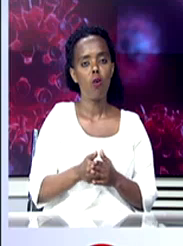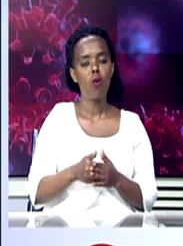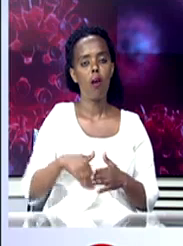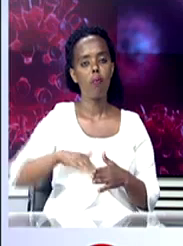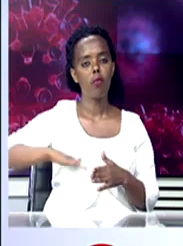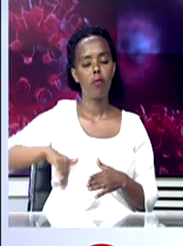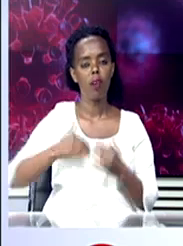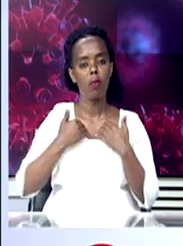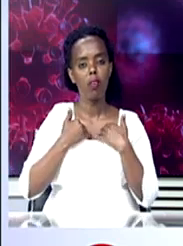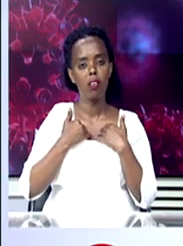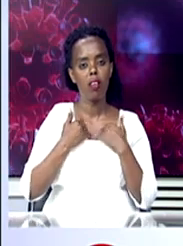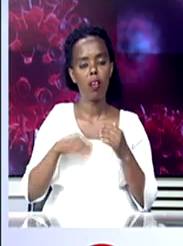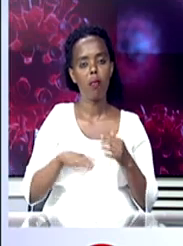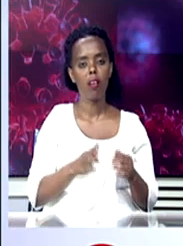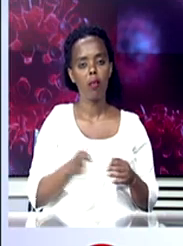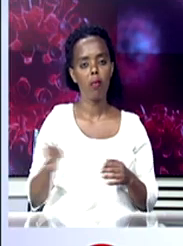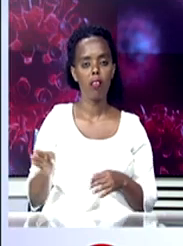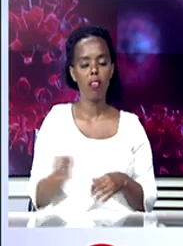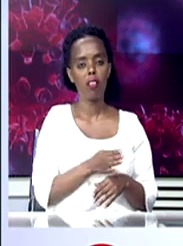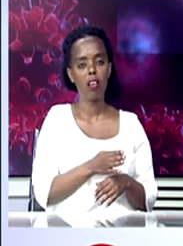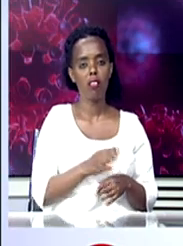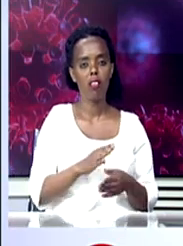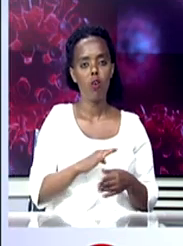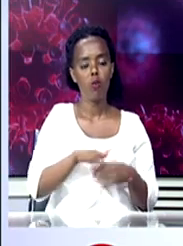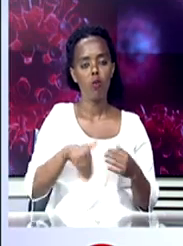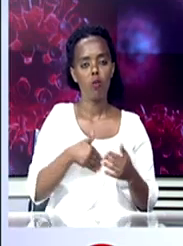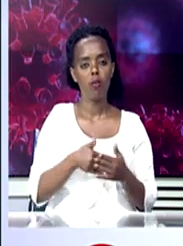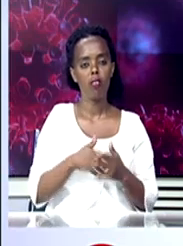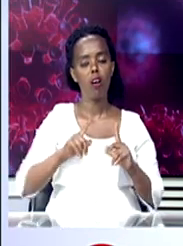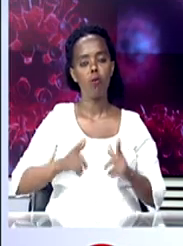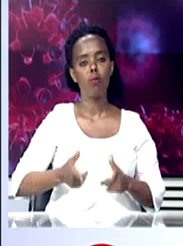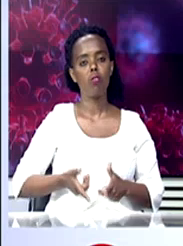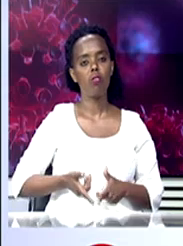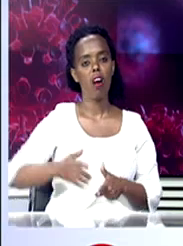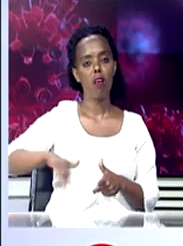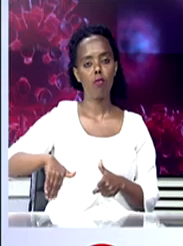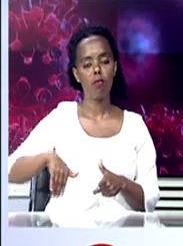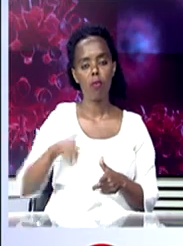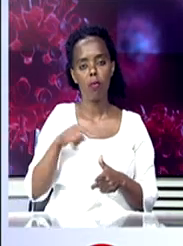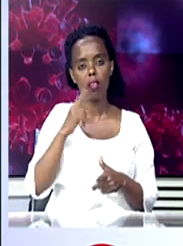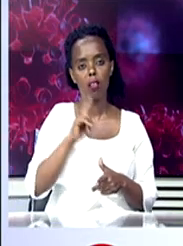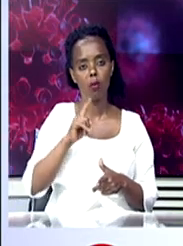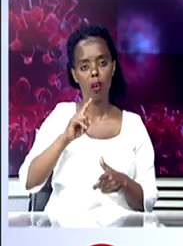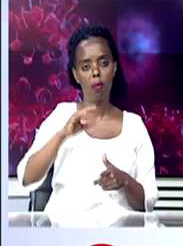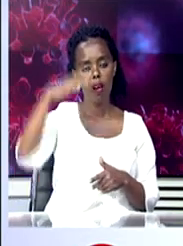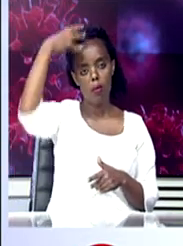ef ni bahas ni litas hundumtu lubbun isa olu dafimo mal tawqaba